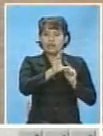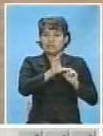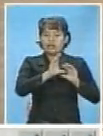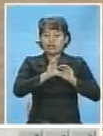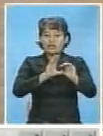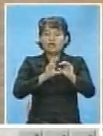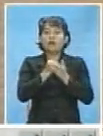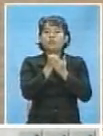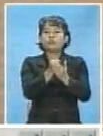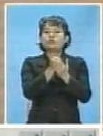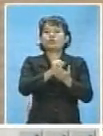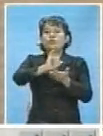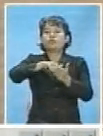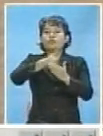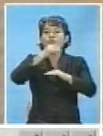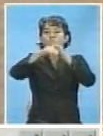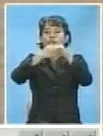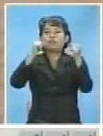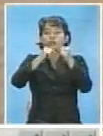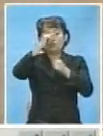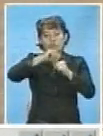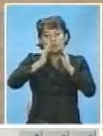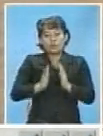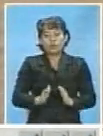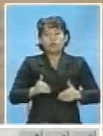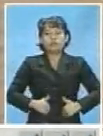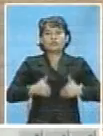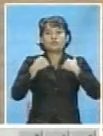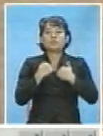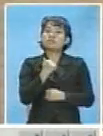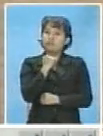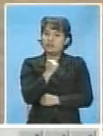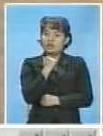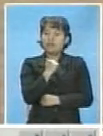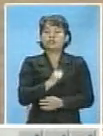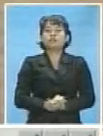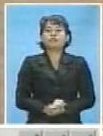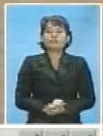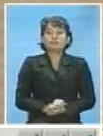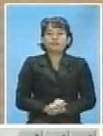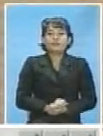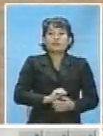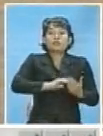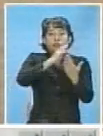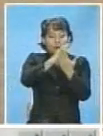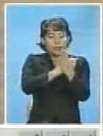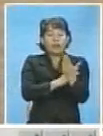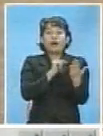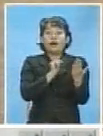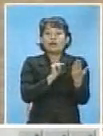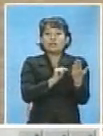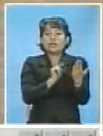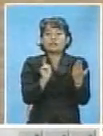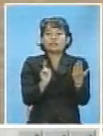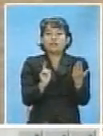นฟูพัฒนาคุณภาพชีวิตของพี่น้องประชาชนได้อีกอโขค่ะข้อมูลเหล่านี้ล่ะค่ะท่านประธานที่บ่งบ